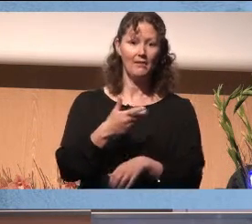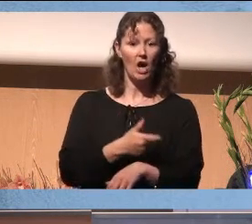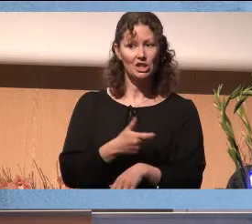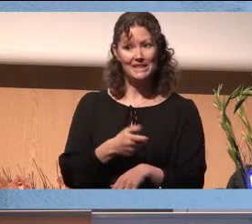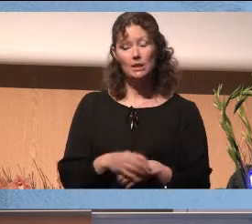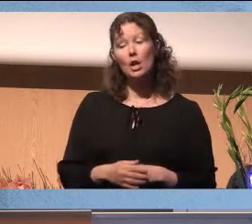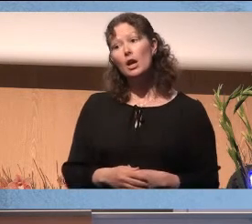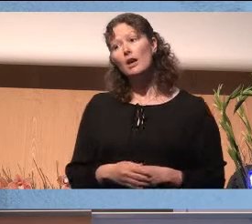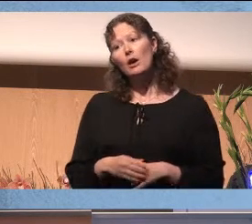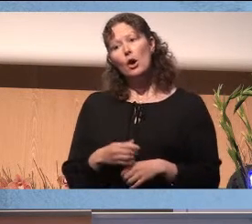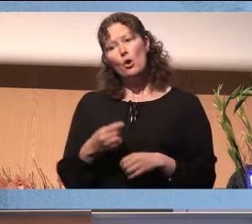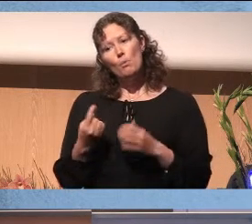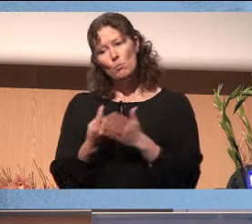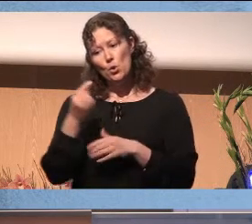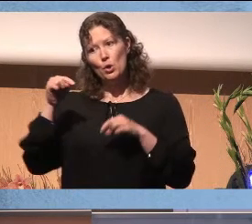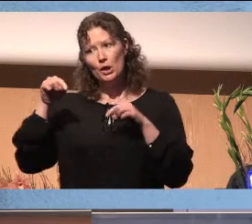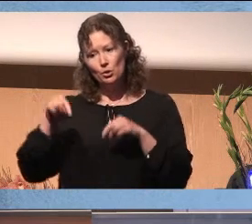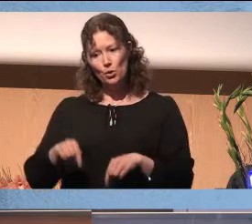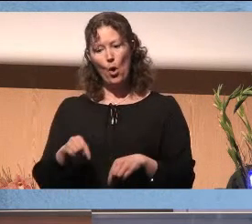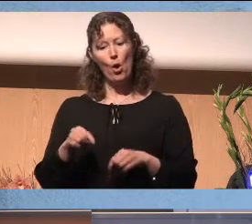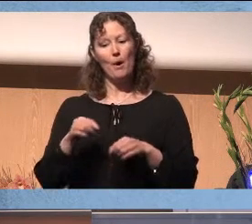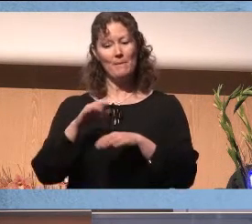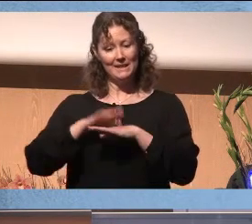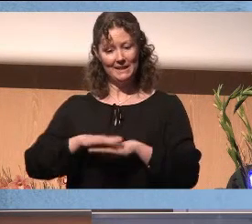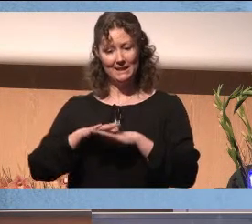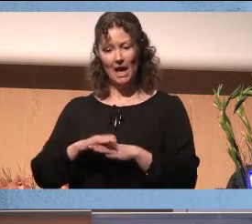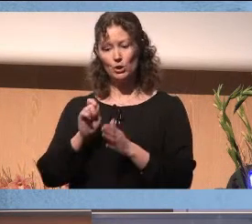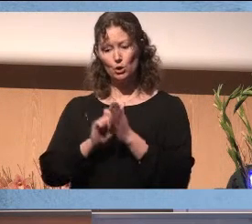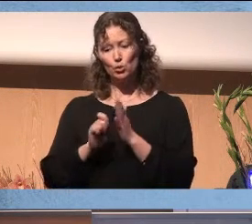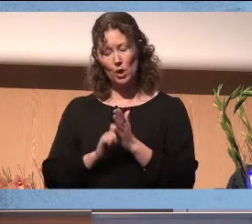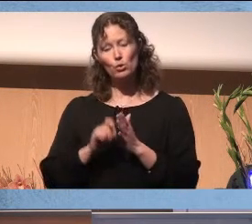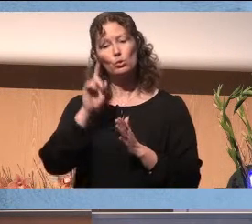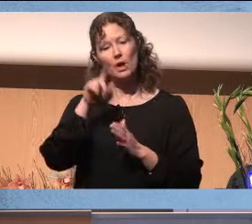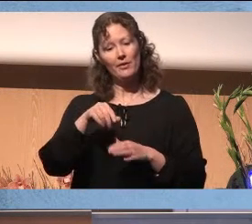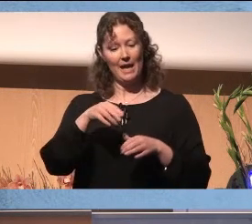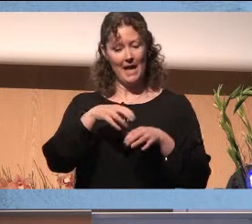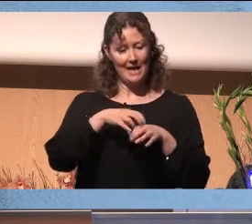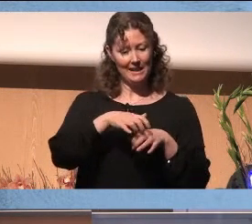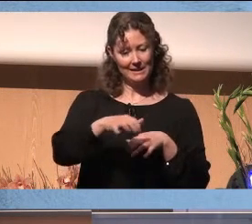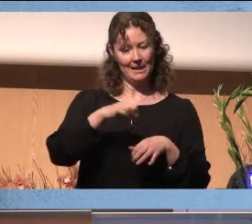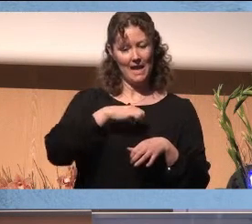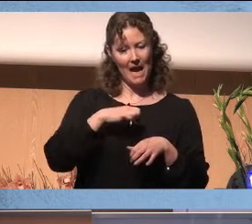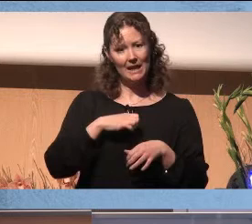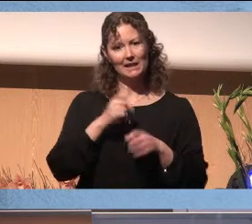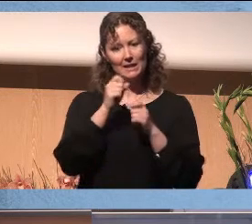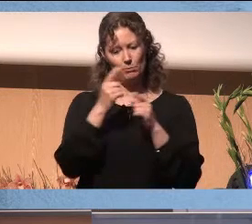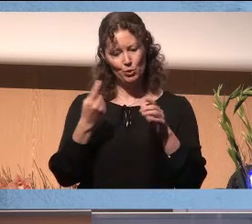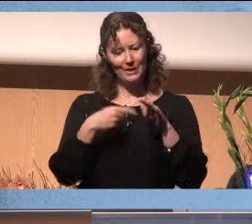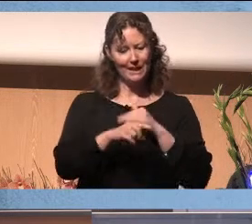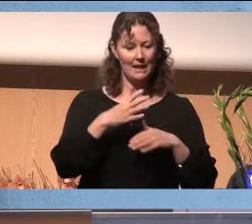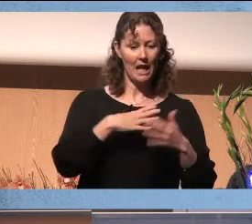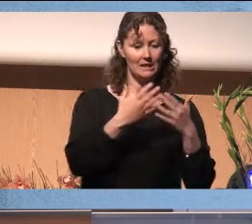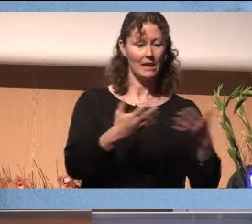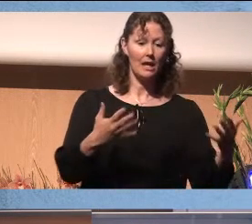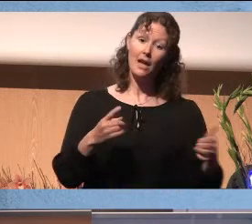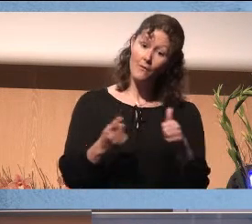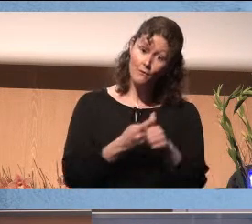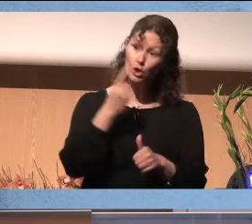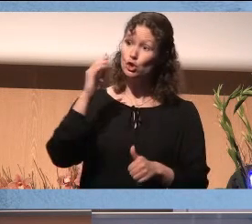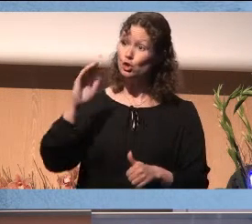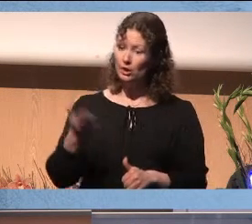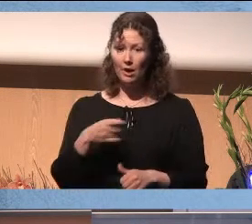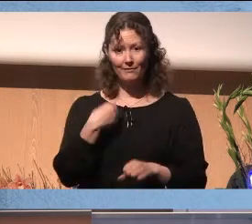Mulighet nå med kjernejournal til å faktisk kunne begynne å registrere egen informasjon om helse inn til helsetjenesten. Det første gang